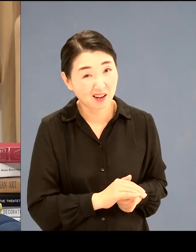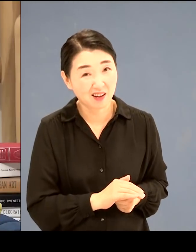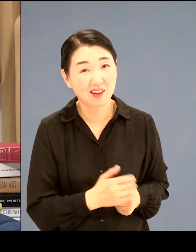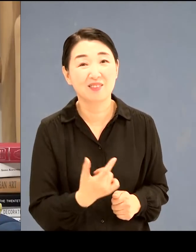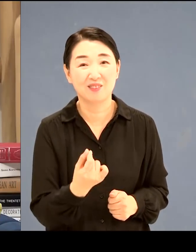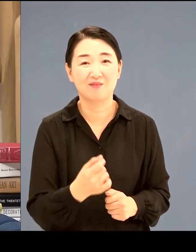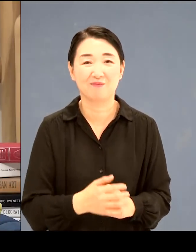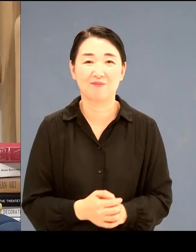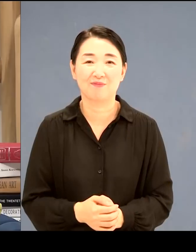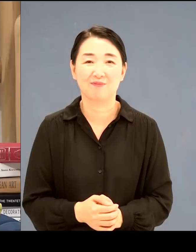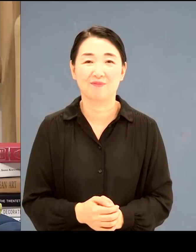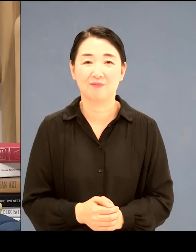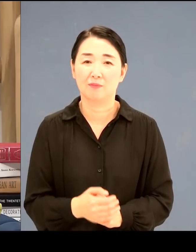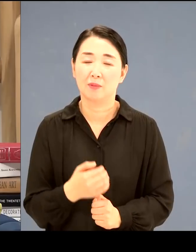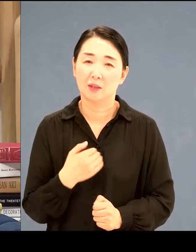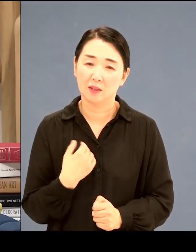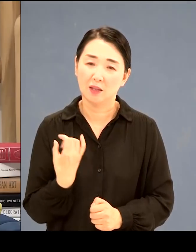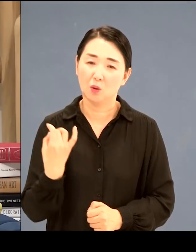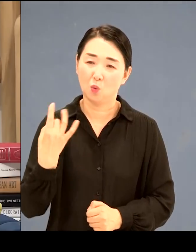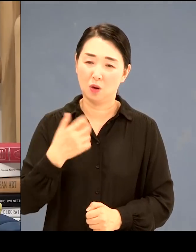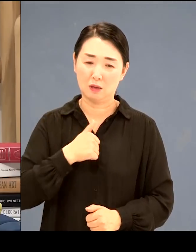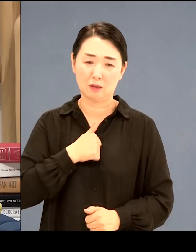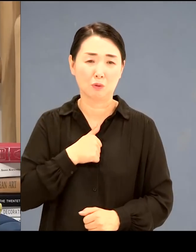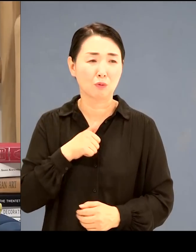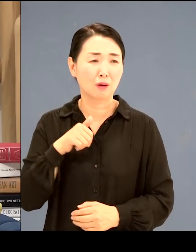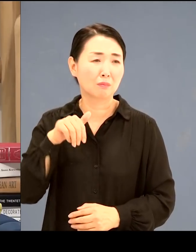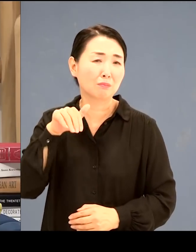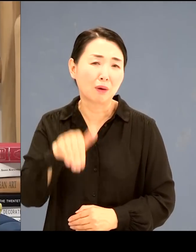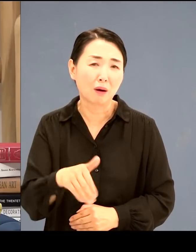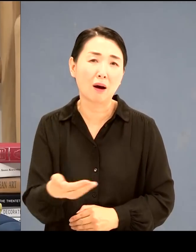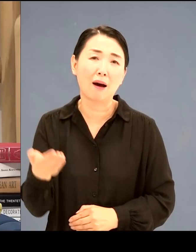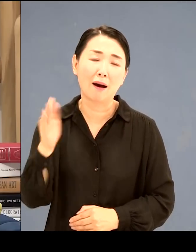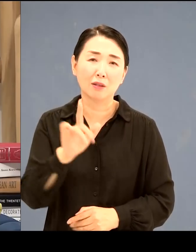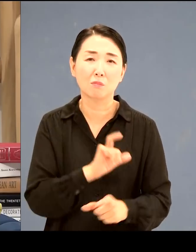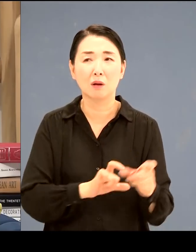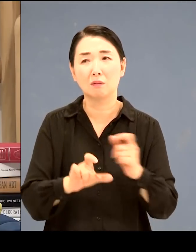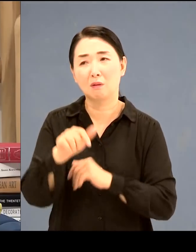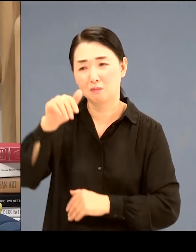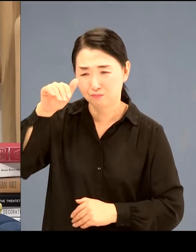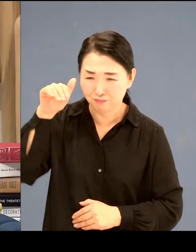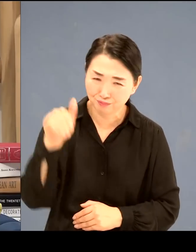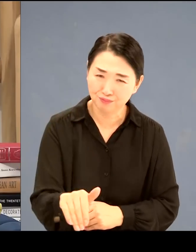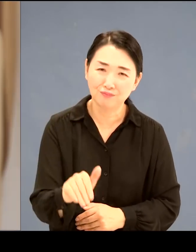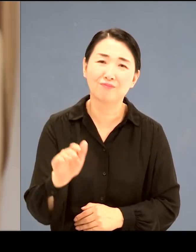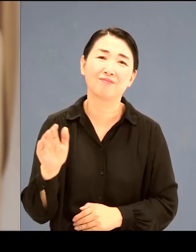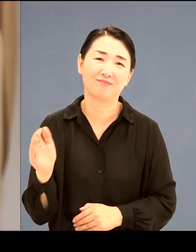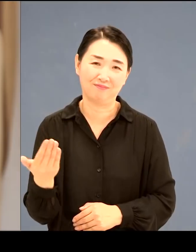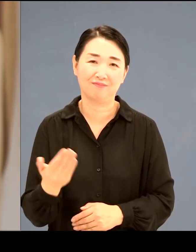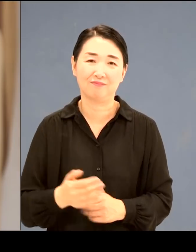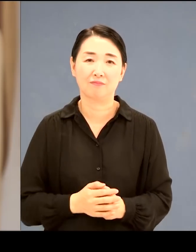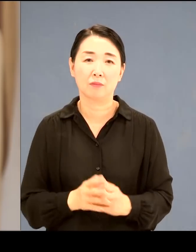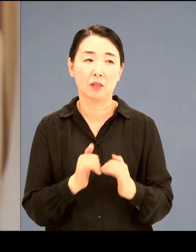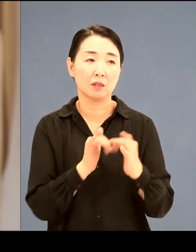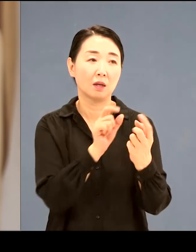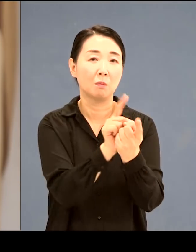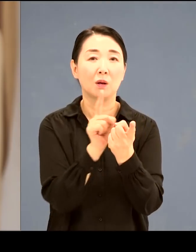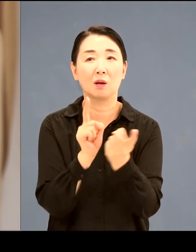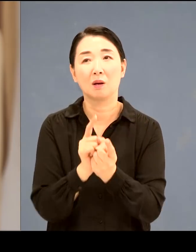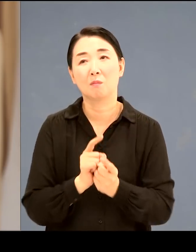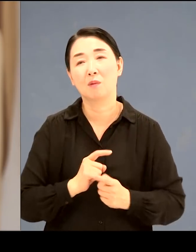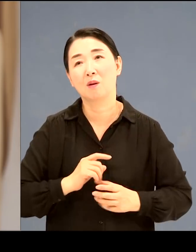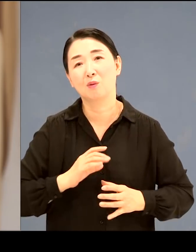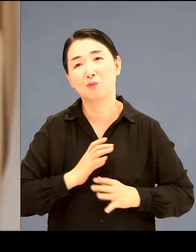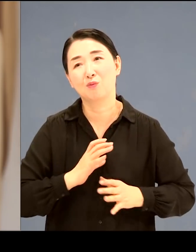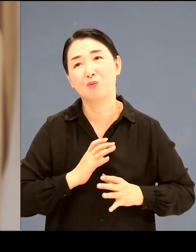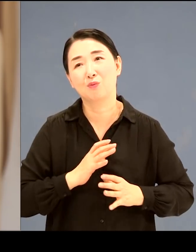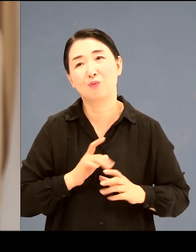시기였겠네요. 네네. 저는 워낙에 자존감이 없는 사람인데 더 바닥을 쳤죠, 자존감이. 그래서 사람 만나는 게 두려워지고